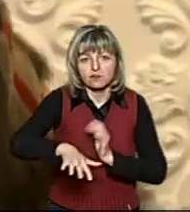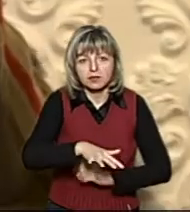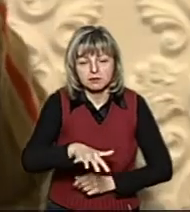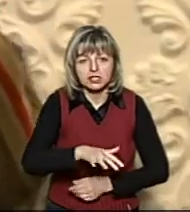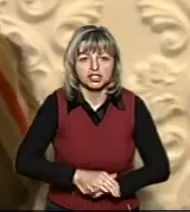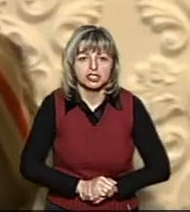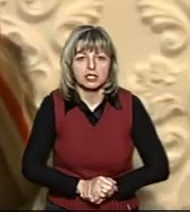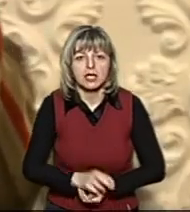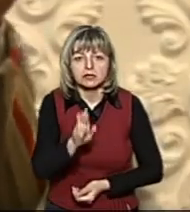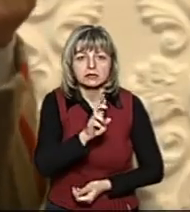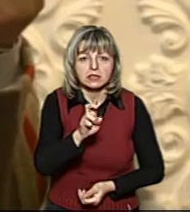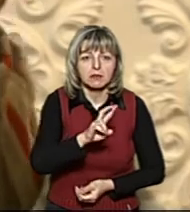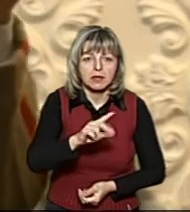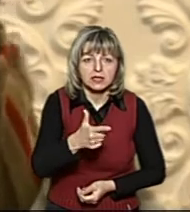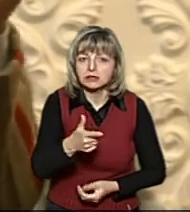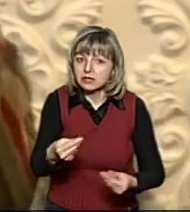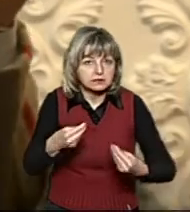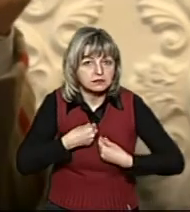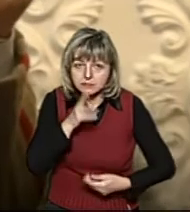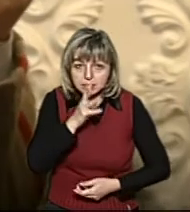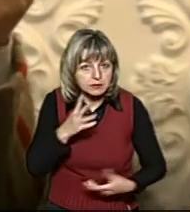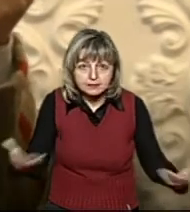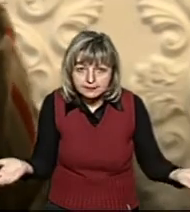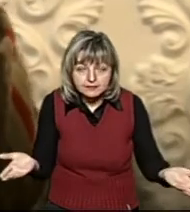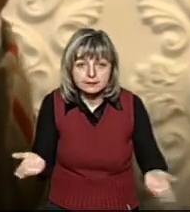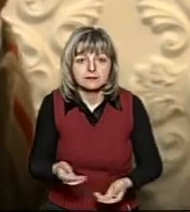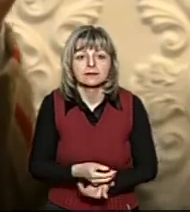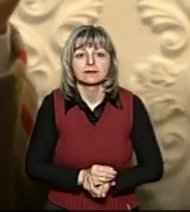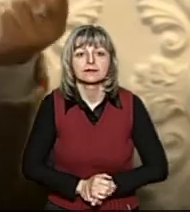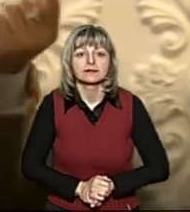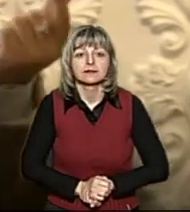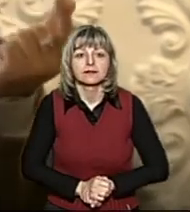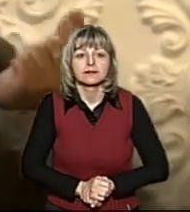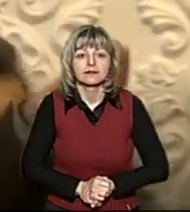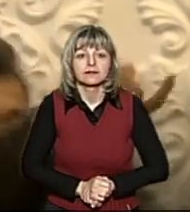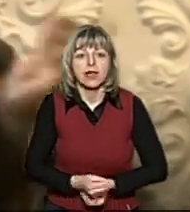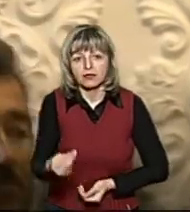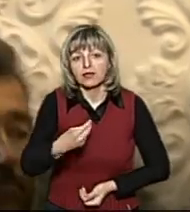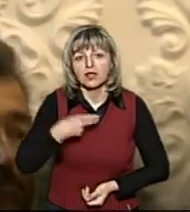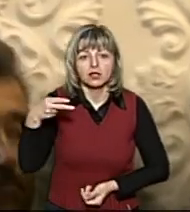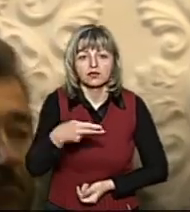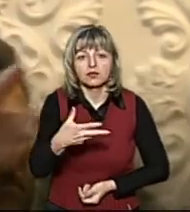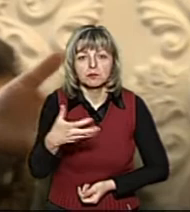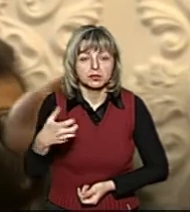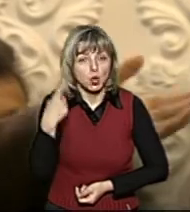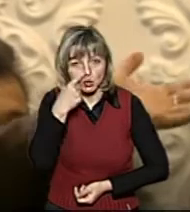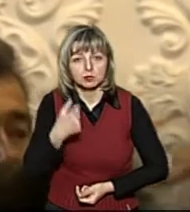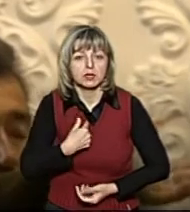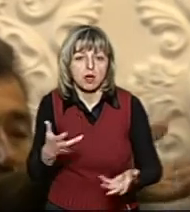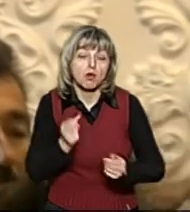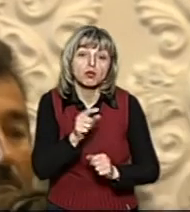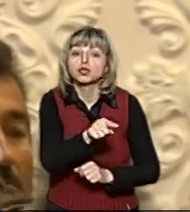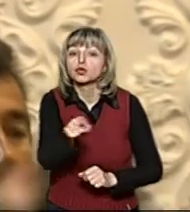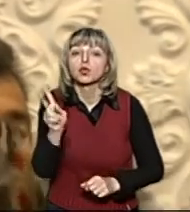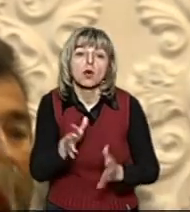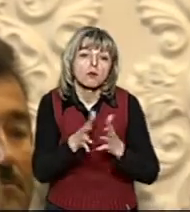За березень місяць ви нам не дали зарплати, тільки дали 2500. Лічно я отримав, може хто більше